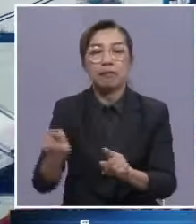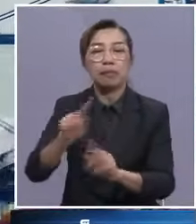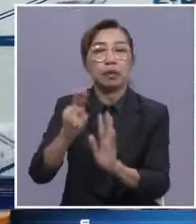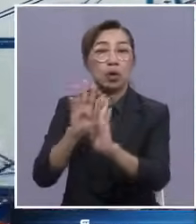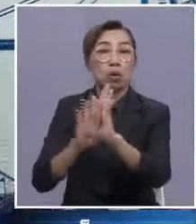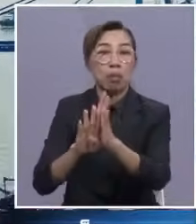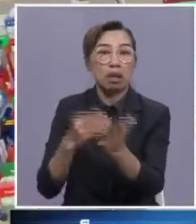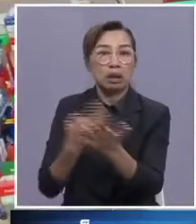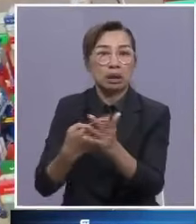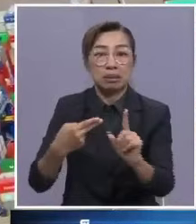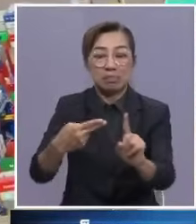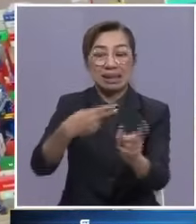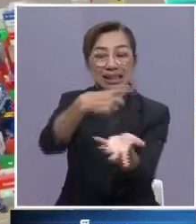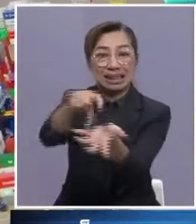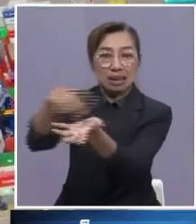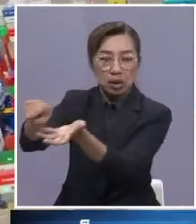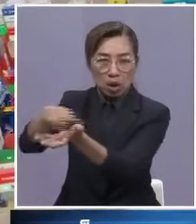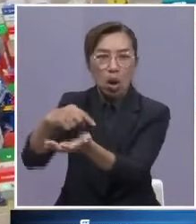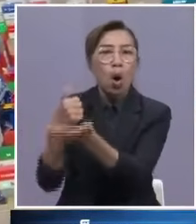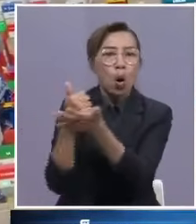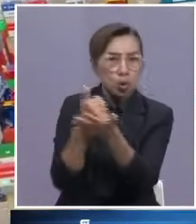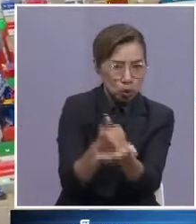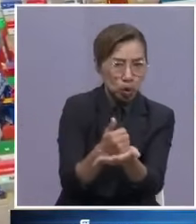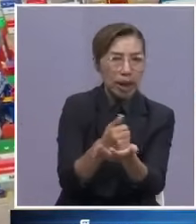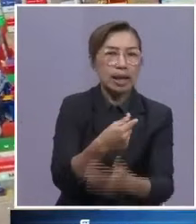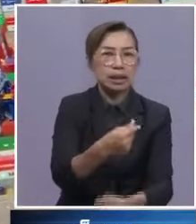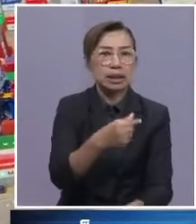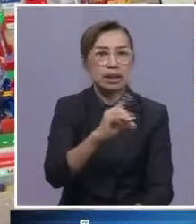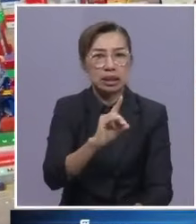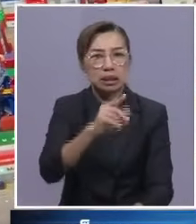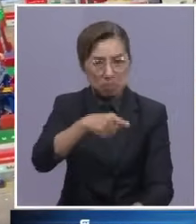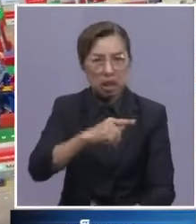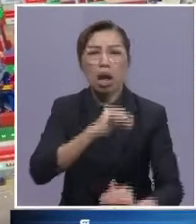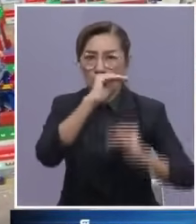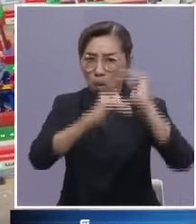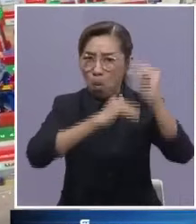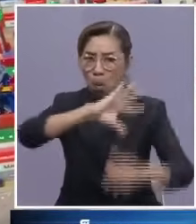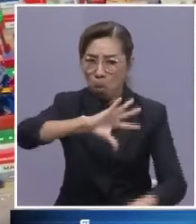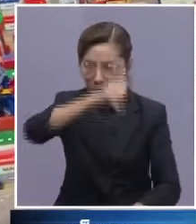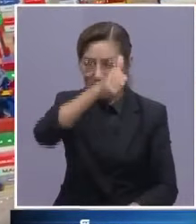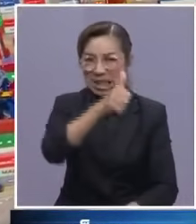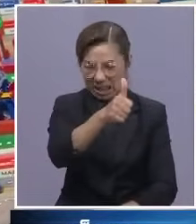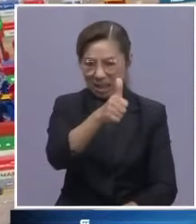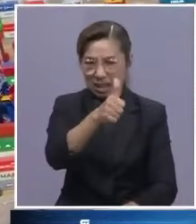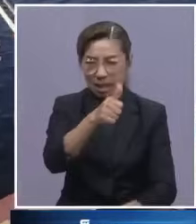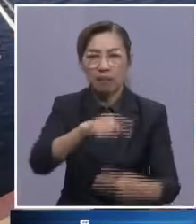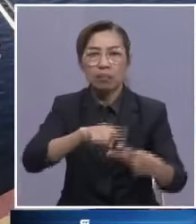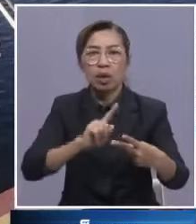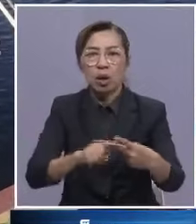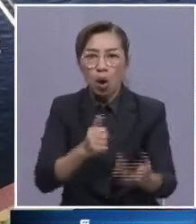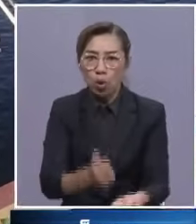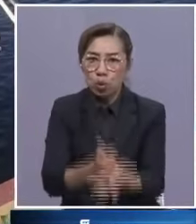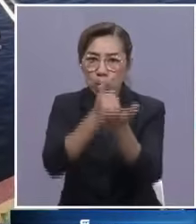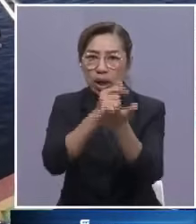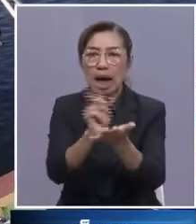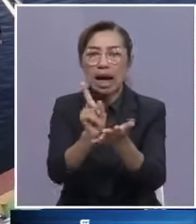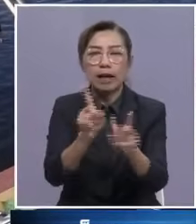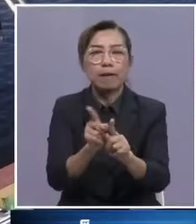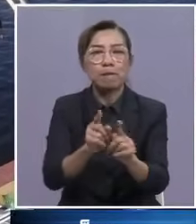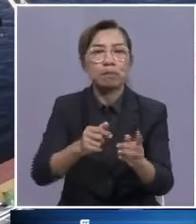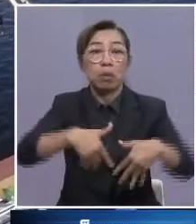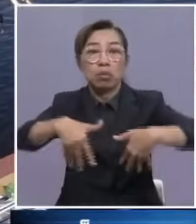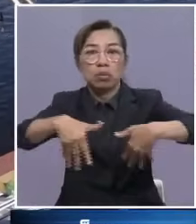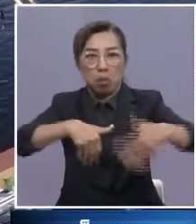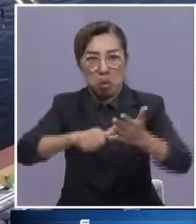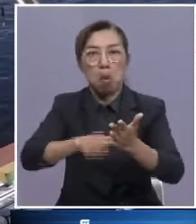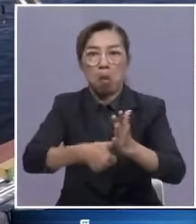มีผลสำคัญต่อการกระตุ้นการเติบโตของ GDP ได้ดีที่สุดและมีผลกระทบต่อการเพิ่มขึ้นของหนี้สาธ